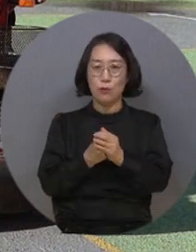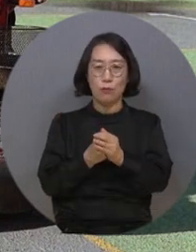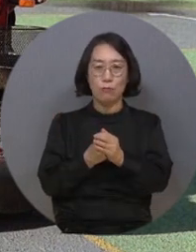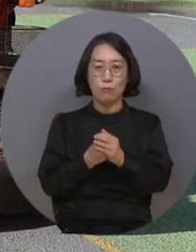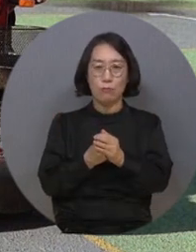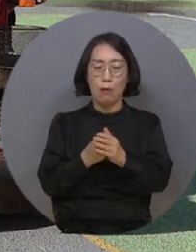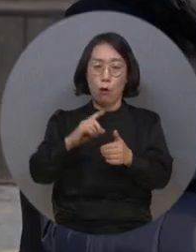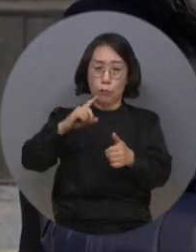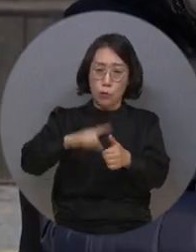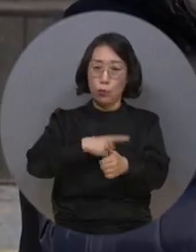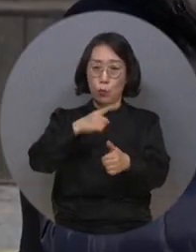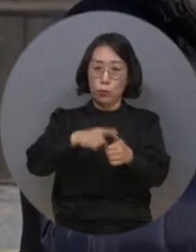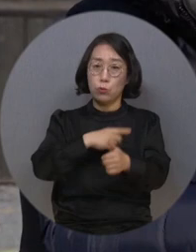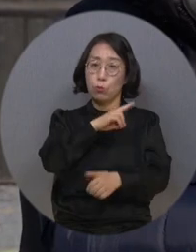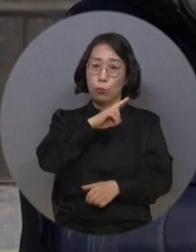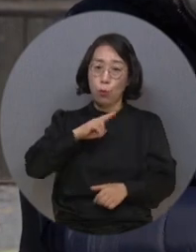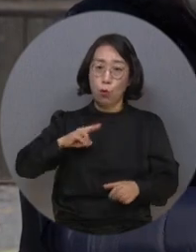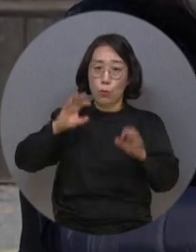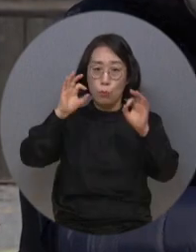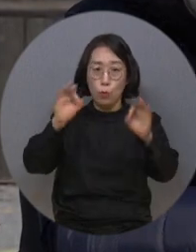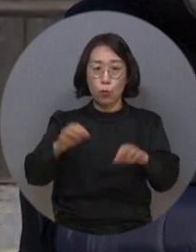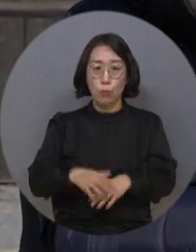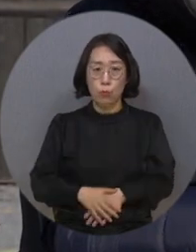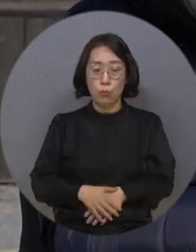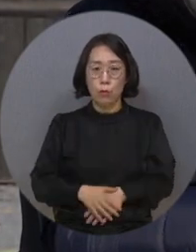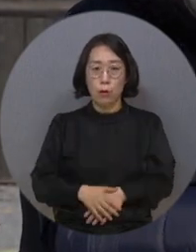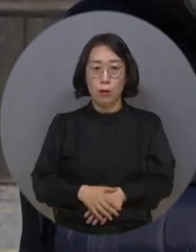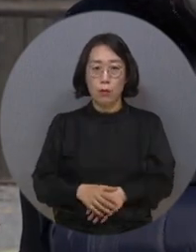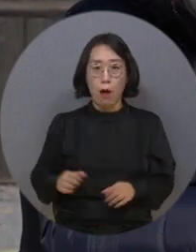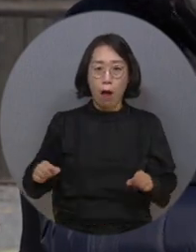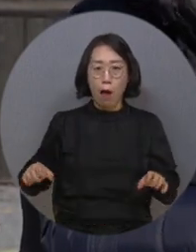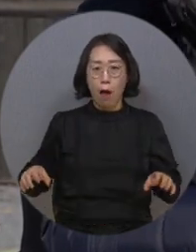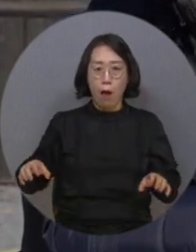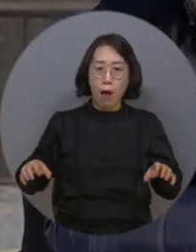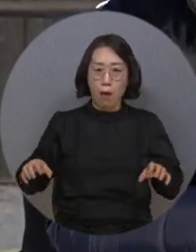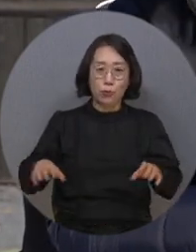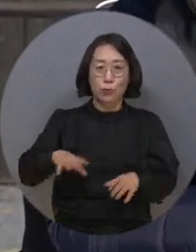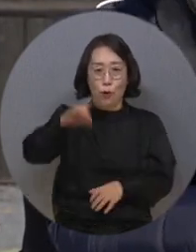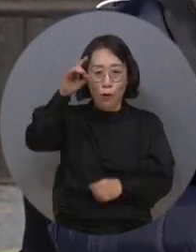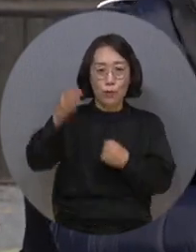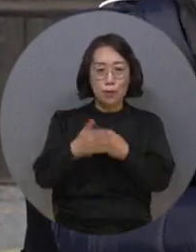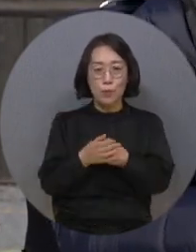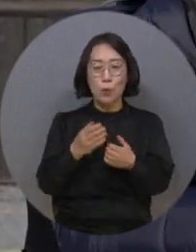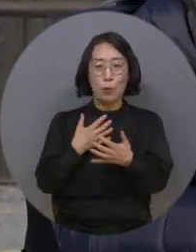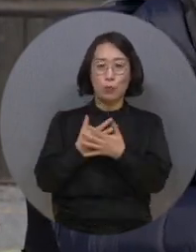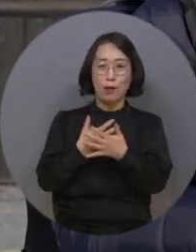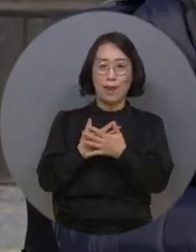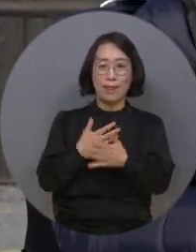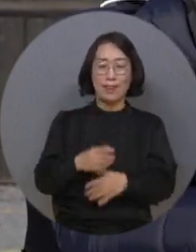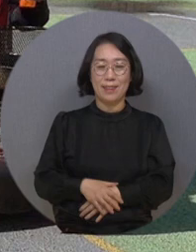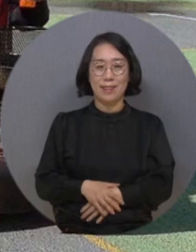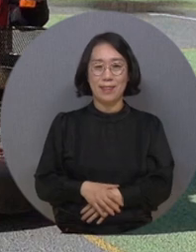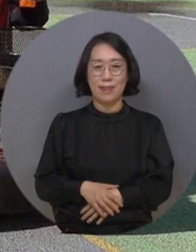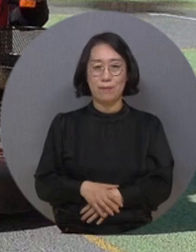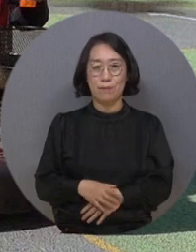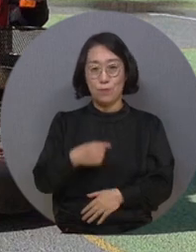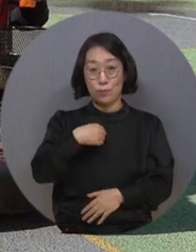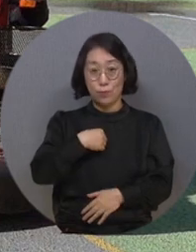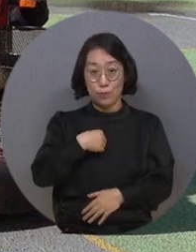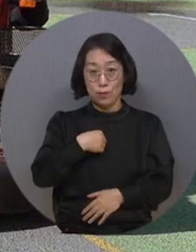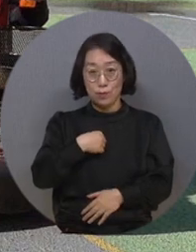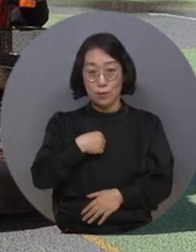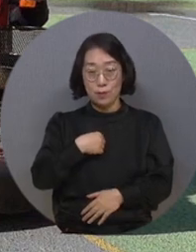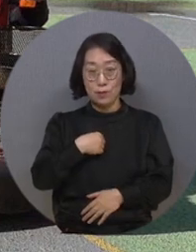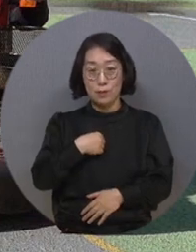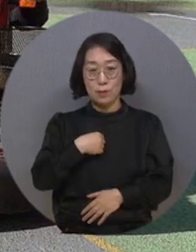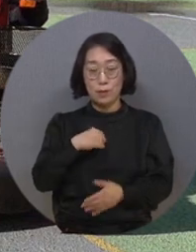같아요. 아, 근데 조종은 네. 처음이라. 오늘 진짜 불안불안해. 아니 저는 그 비행기